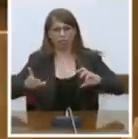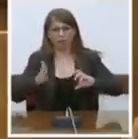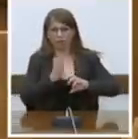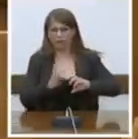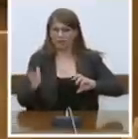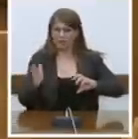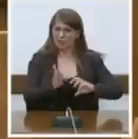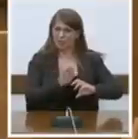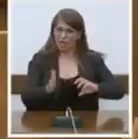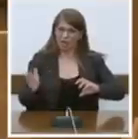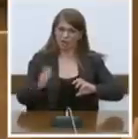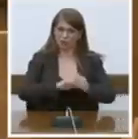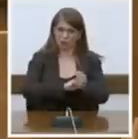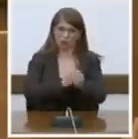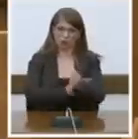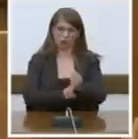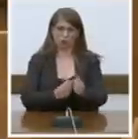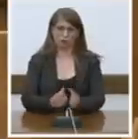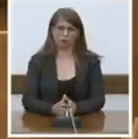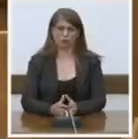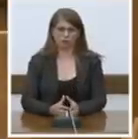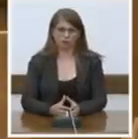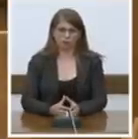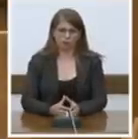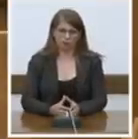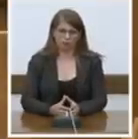των εξουσιών.